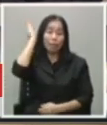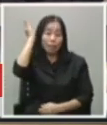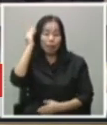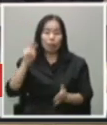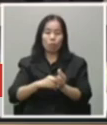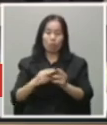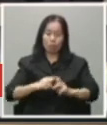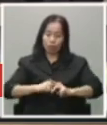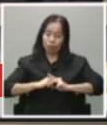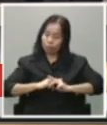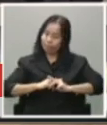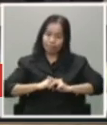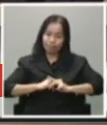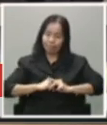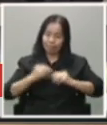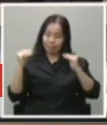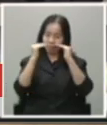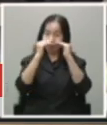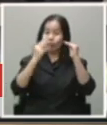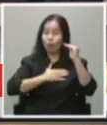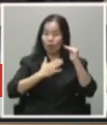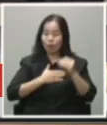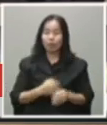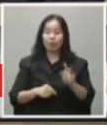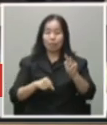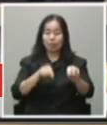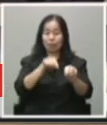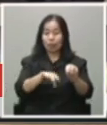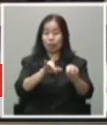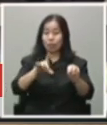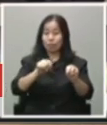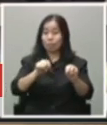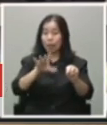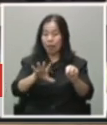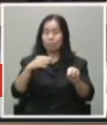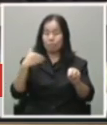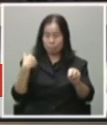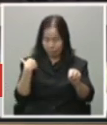ธิ์ครับและ125เนี่ยก็มีการคุ้มครอง